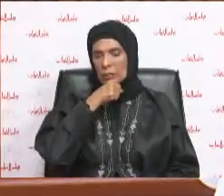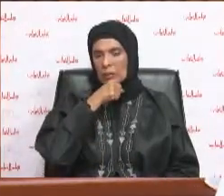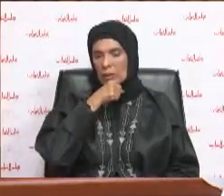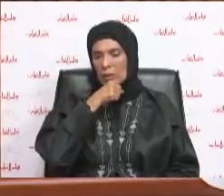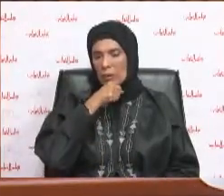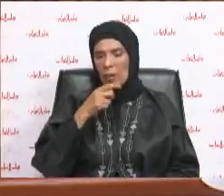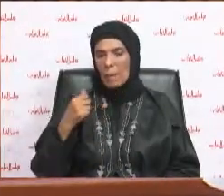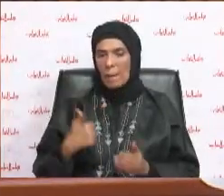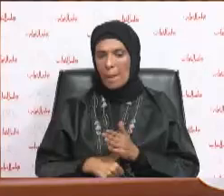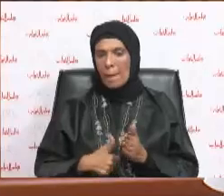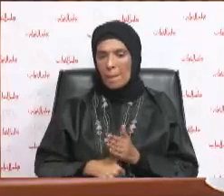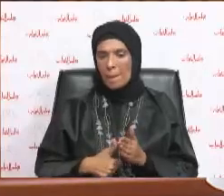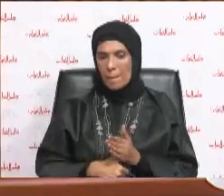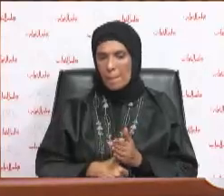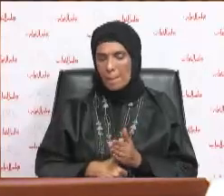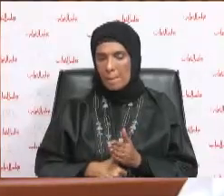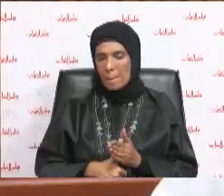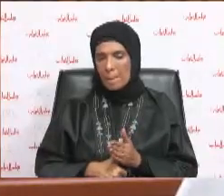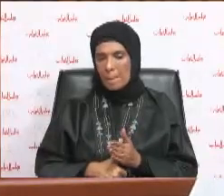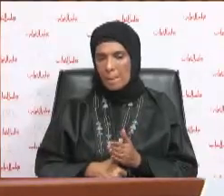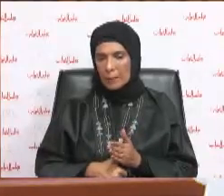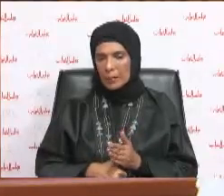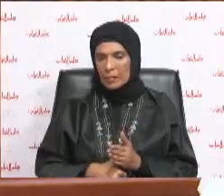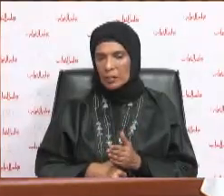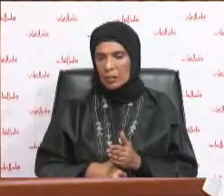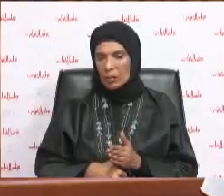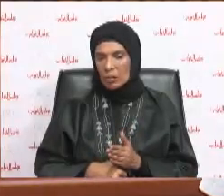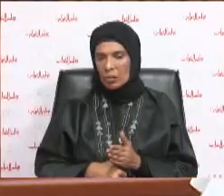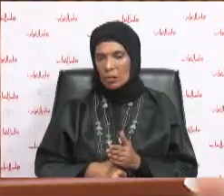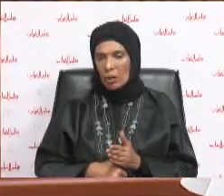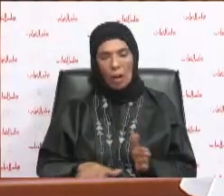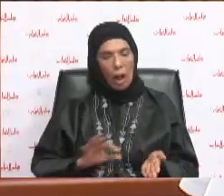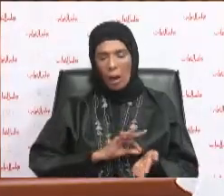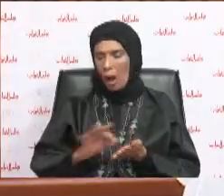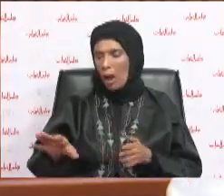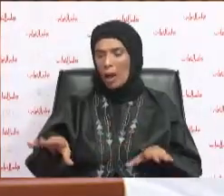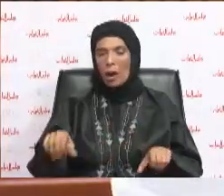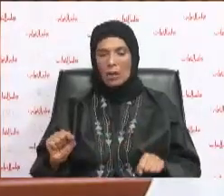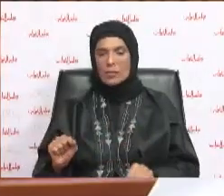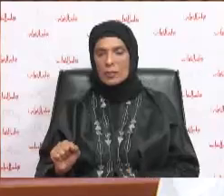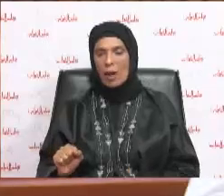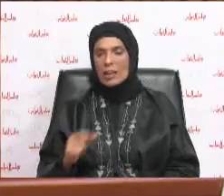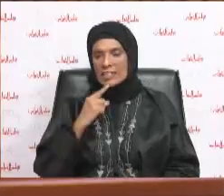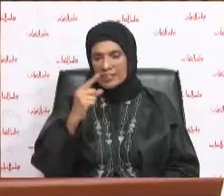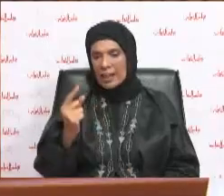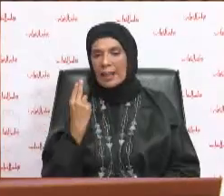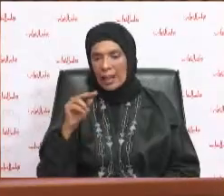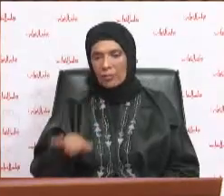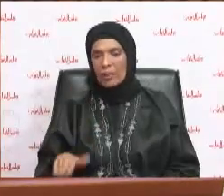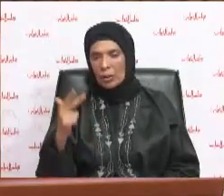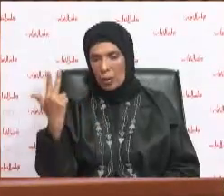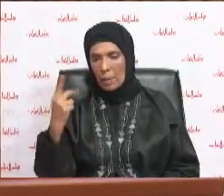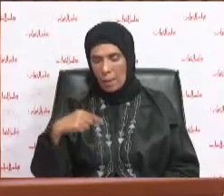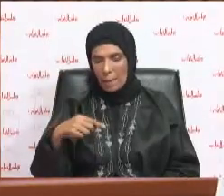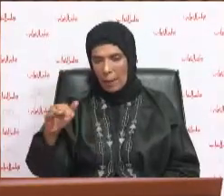تقاعدية للنواب والشورى والبلديين في 2018 تم إلغاءها. فالحين أي نائب بيدخل في